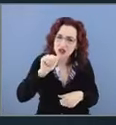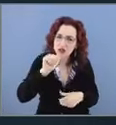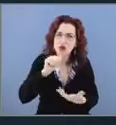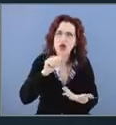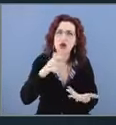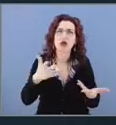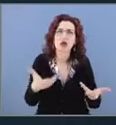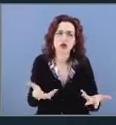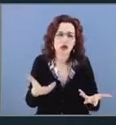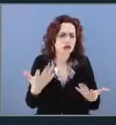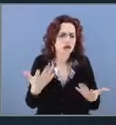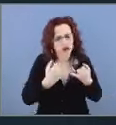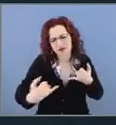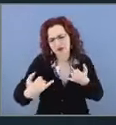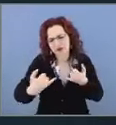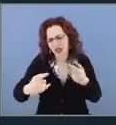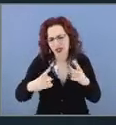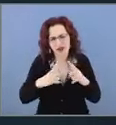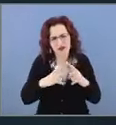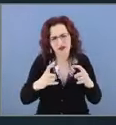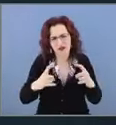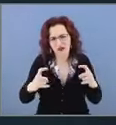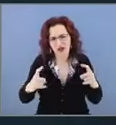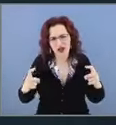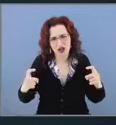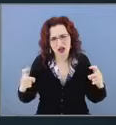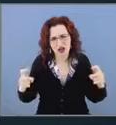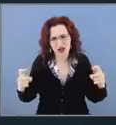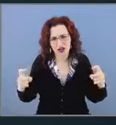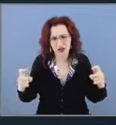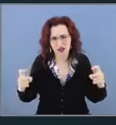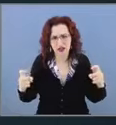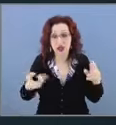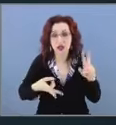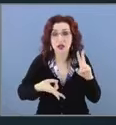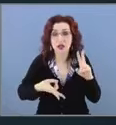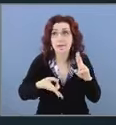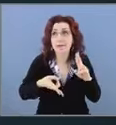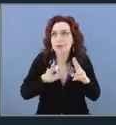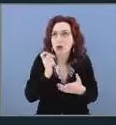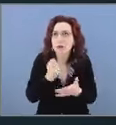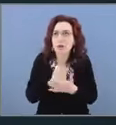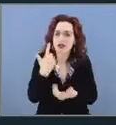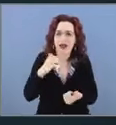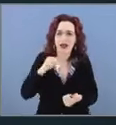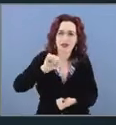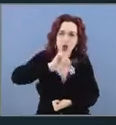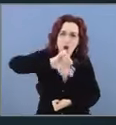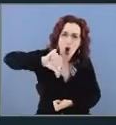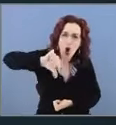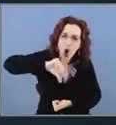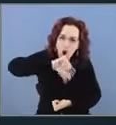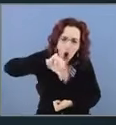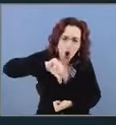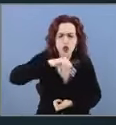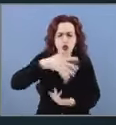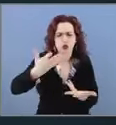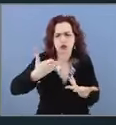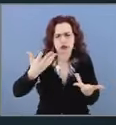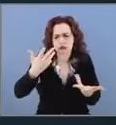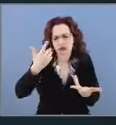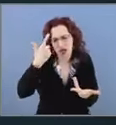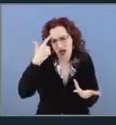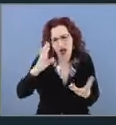insomma tutte le filiere più importanti, olio, ma non solo.